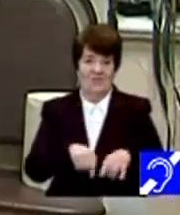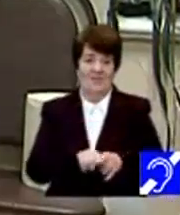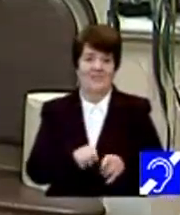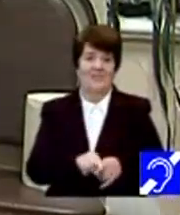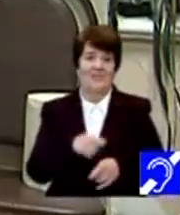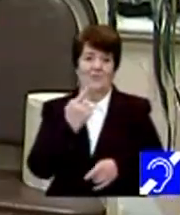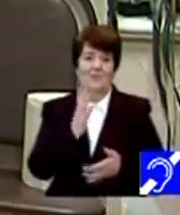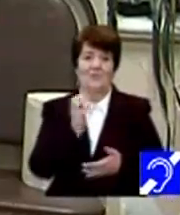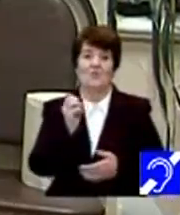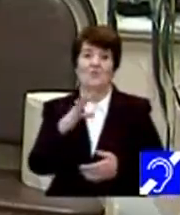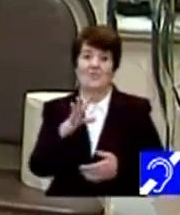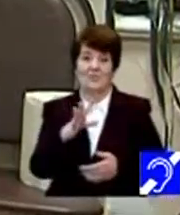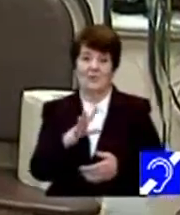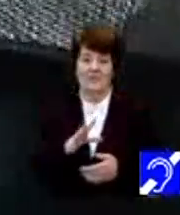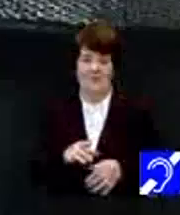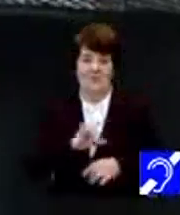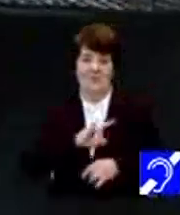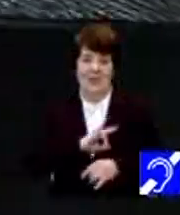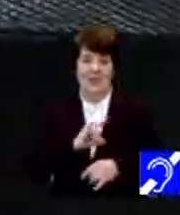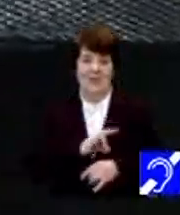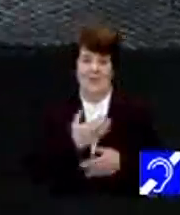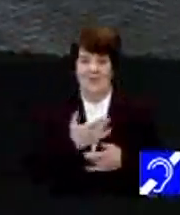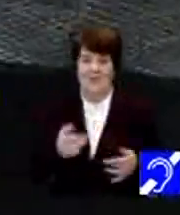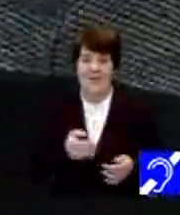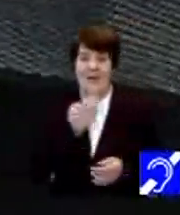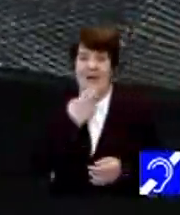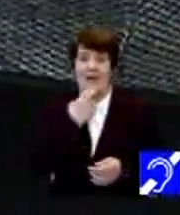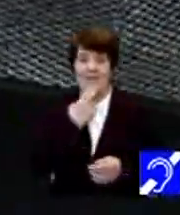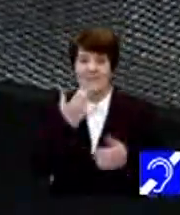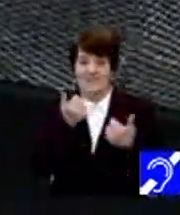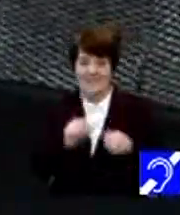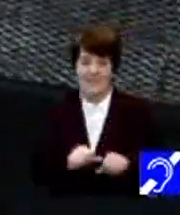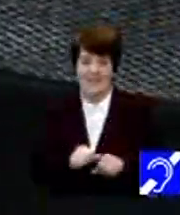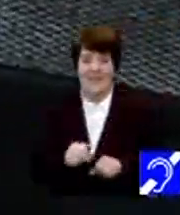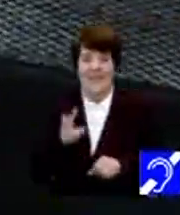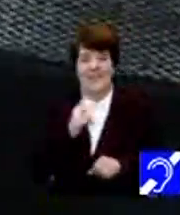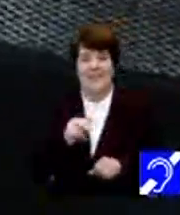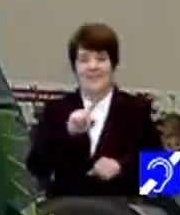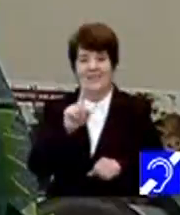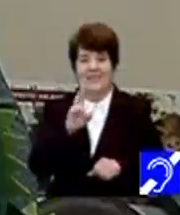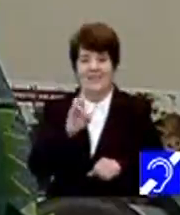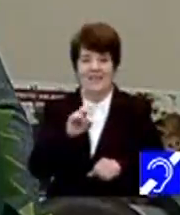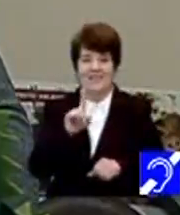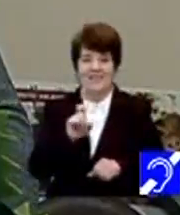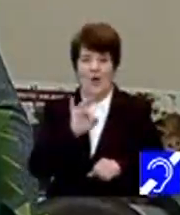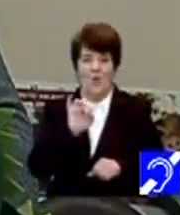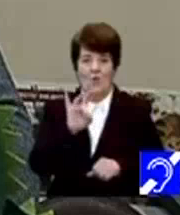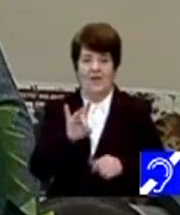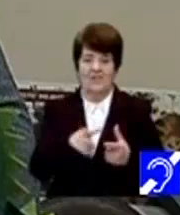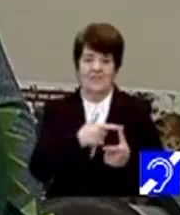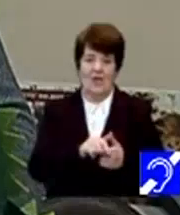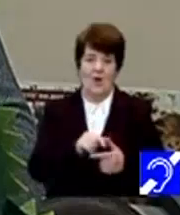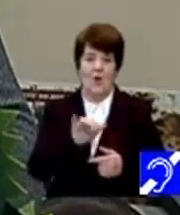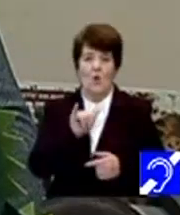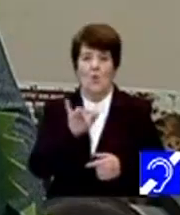În garderoba lui Safir sunt 15 hăinuțe. Unele sunt hazli și au forme de dinozaur sau ursuleț. În